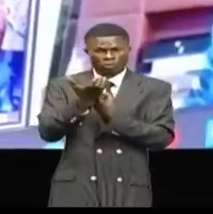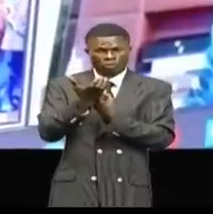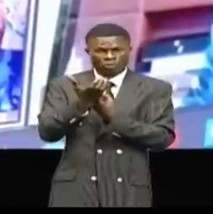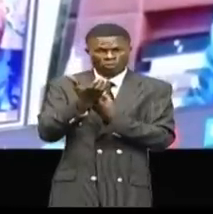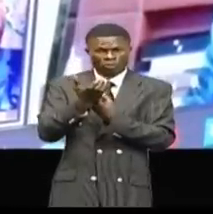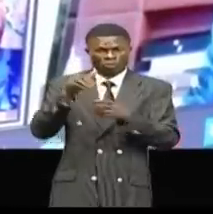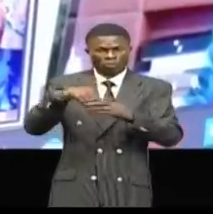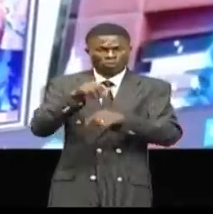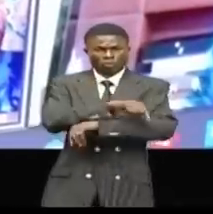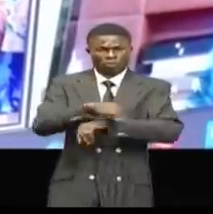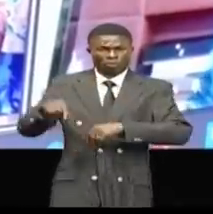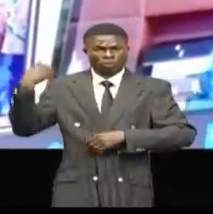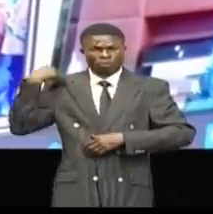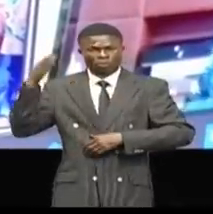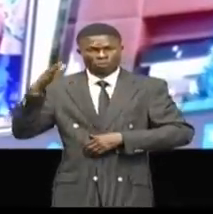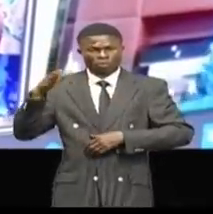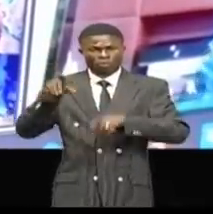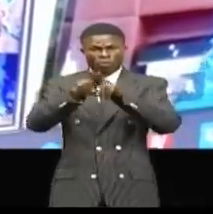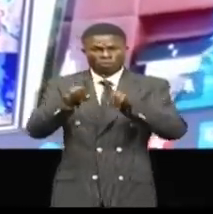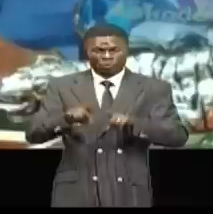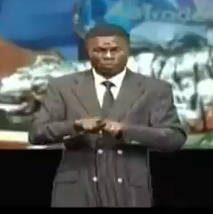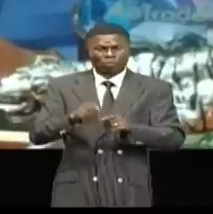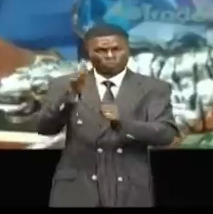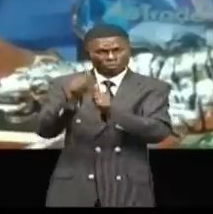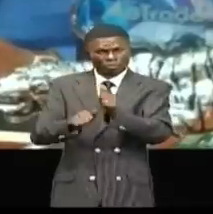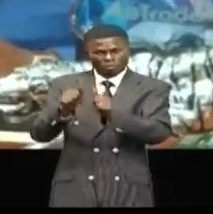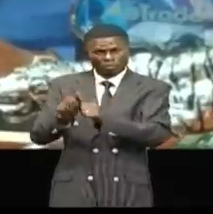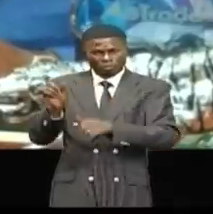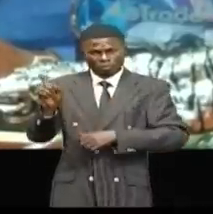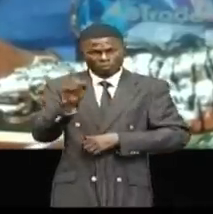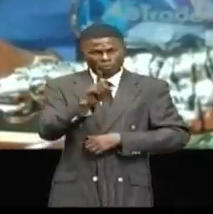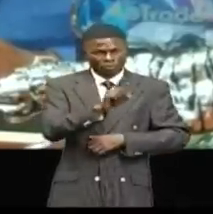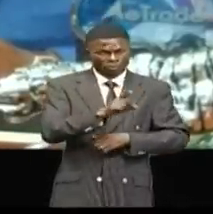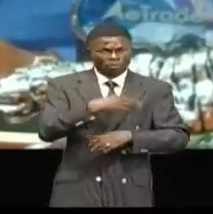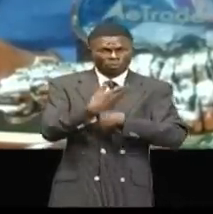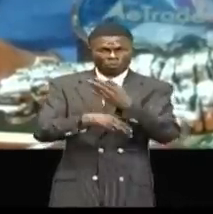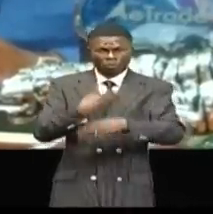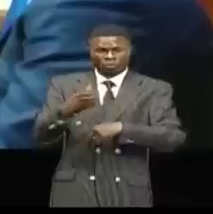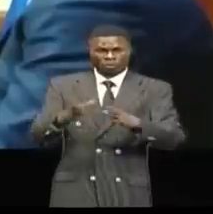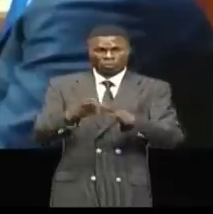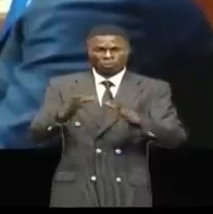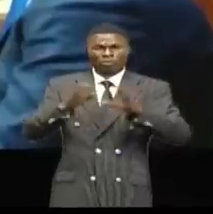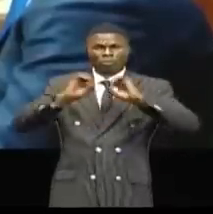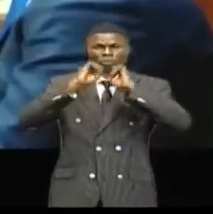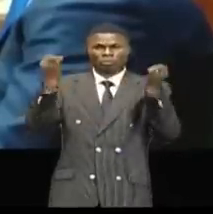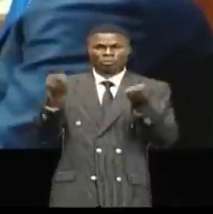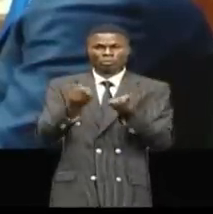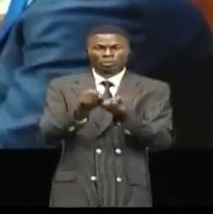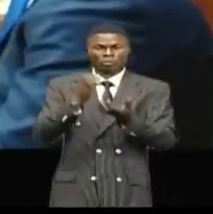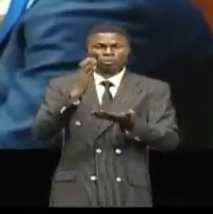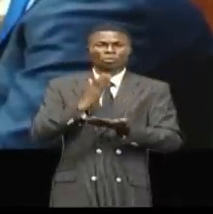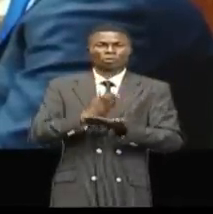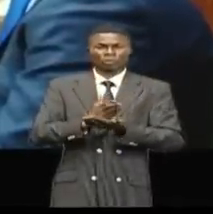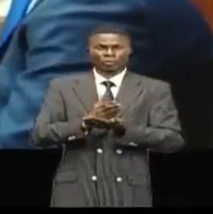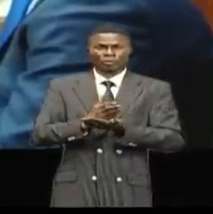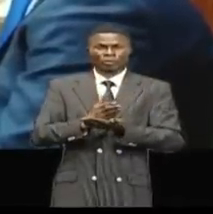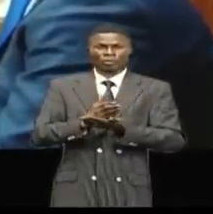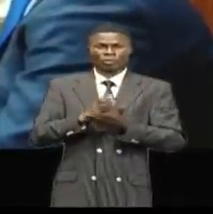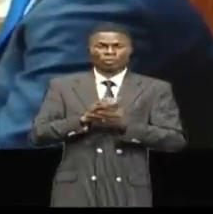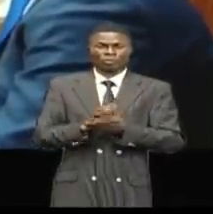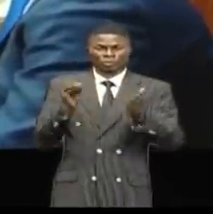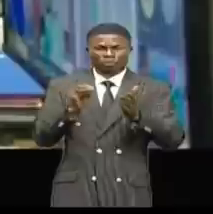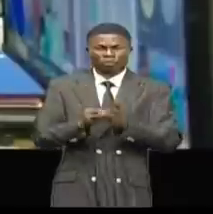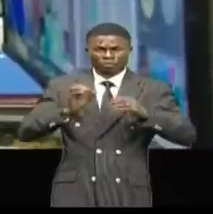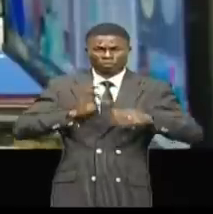les administrations publiques sous leur tutelle respective qui interagissent avec les entreprises privées. Il a